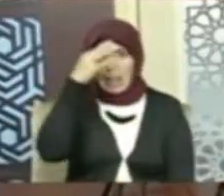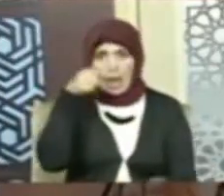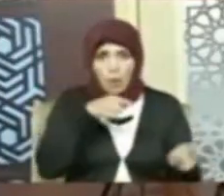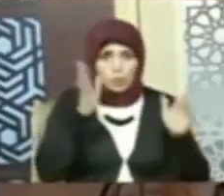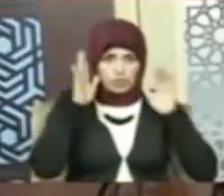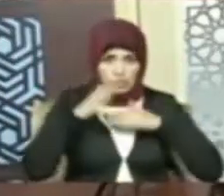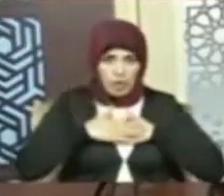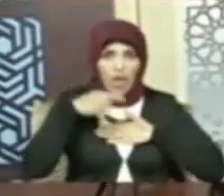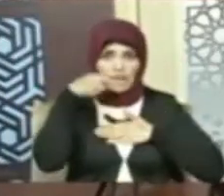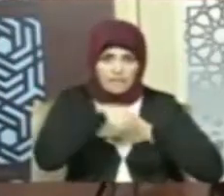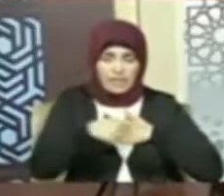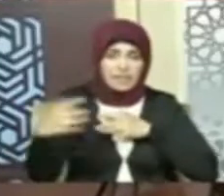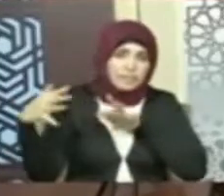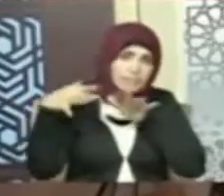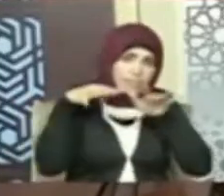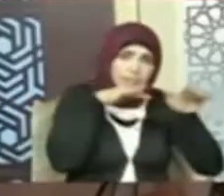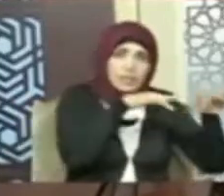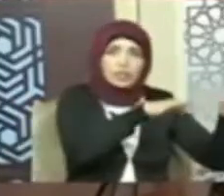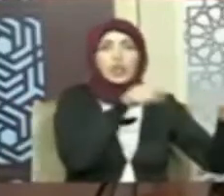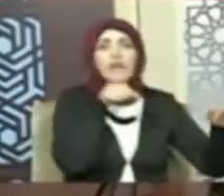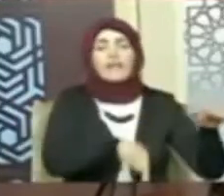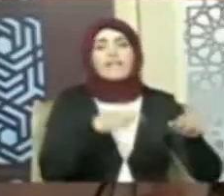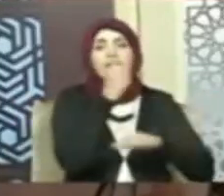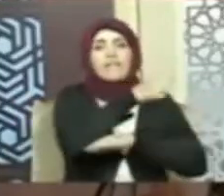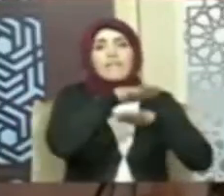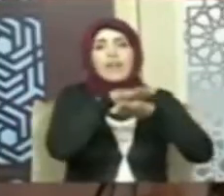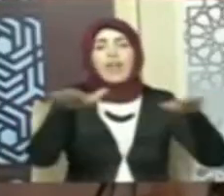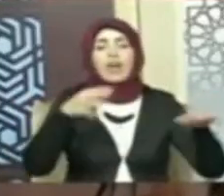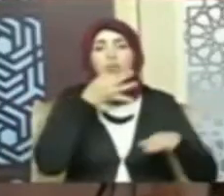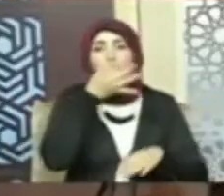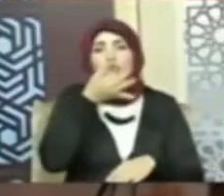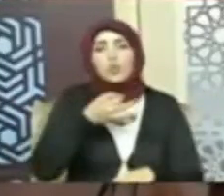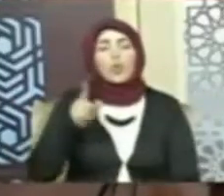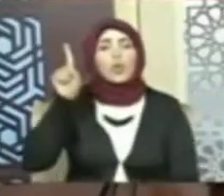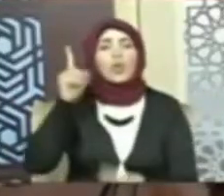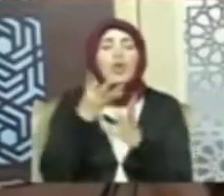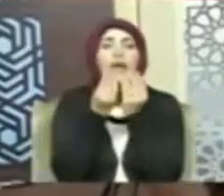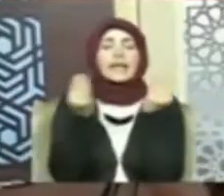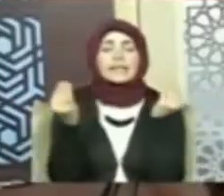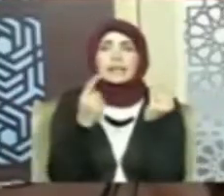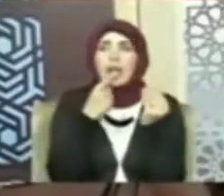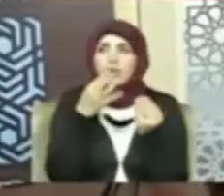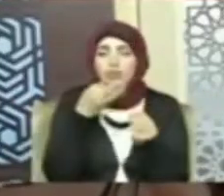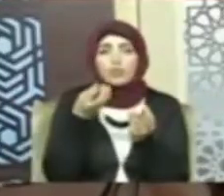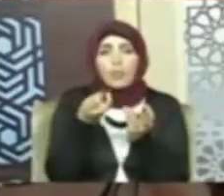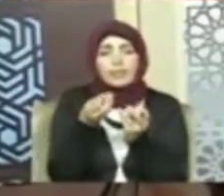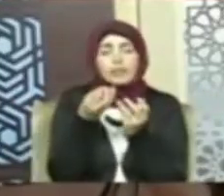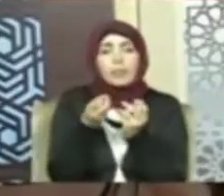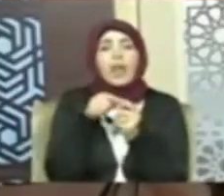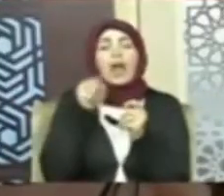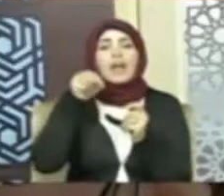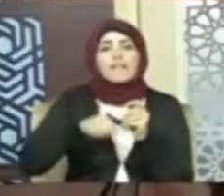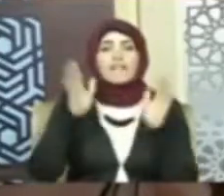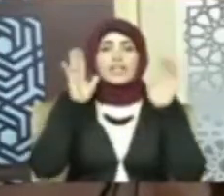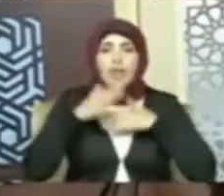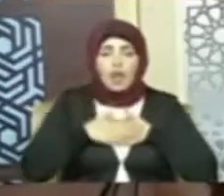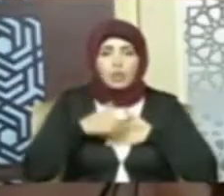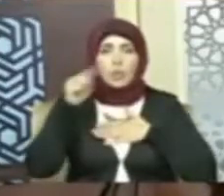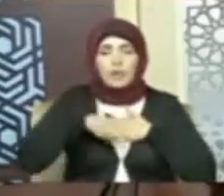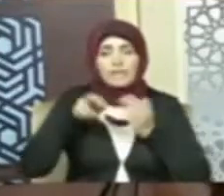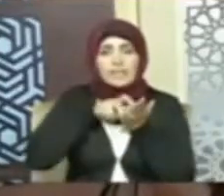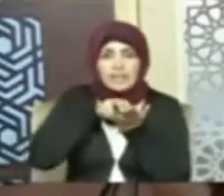الأرض وابتغوا من فضل الله واذكروا الله كثيرا. في صلاتكم وفي